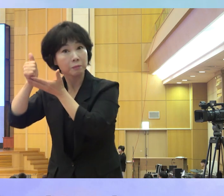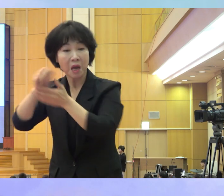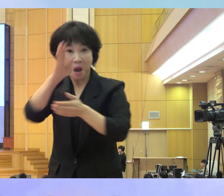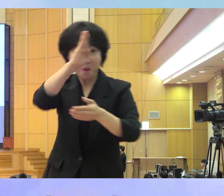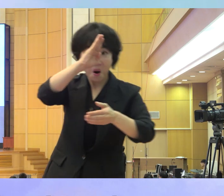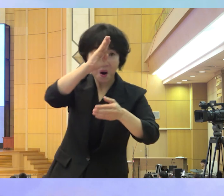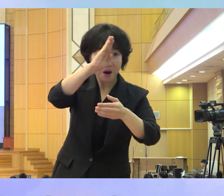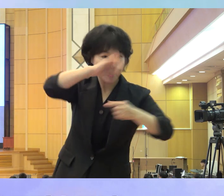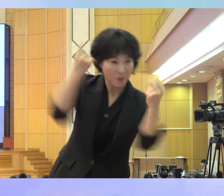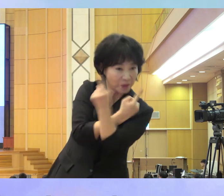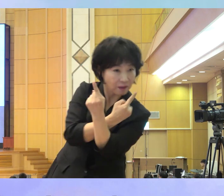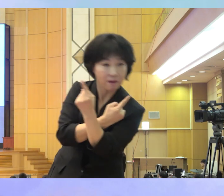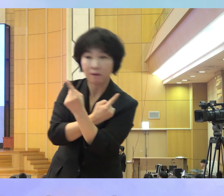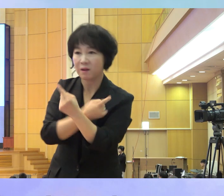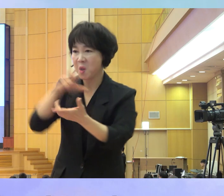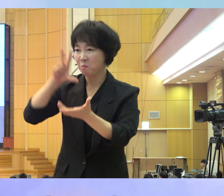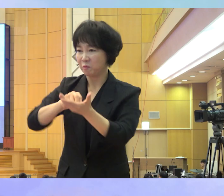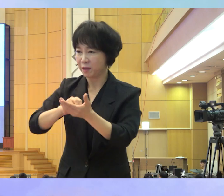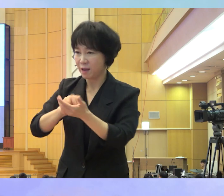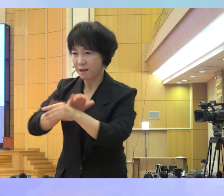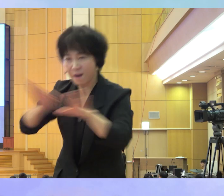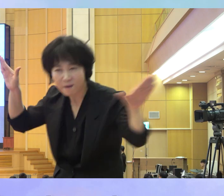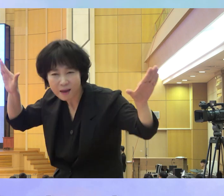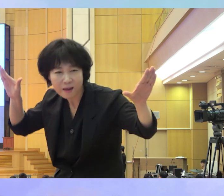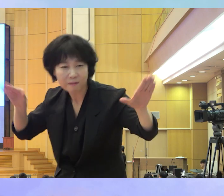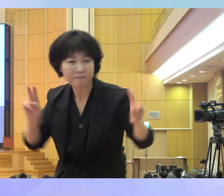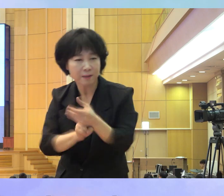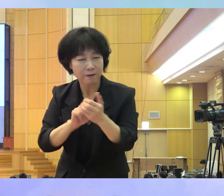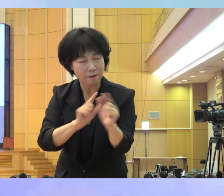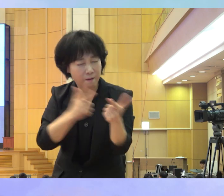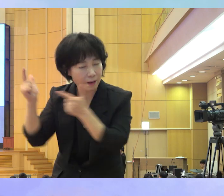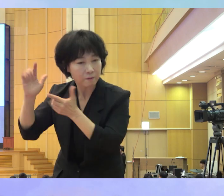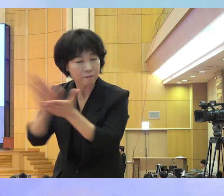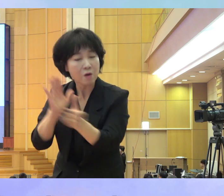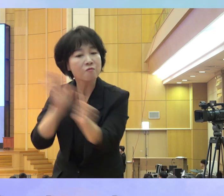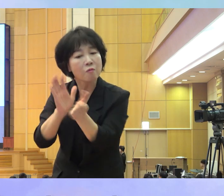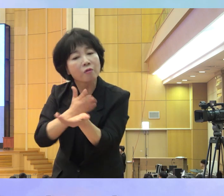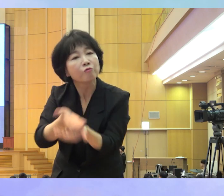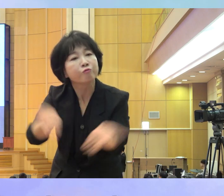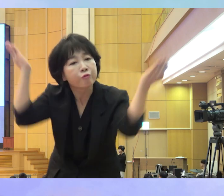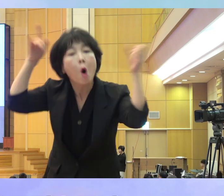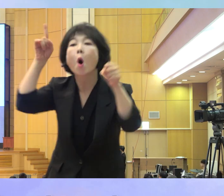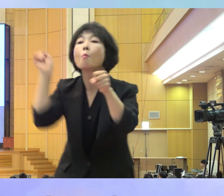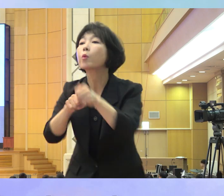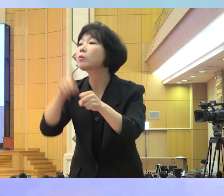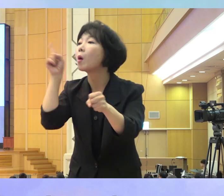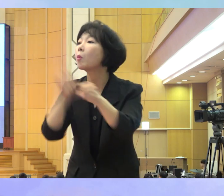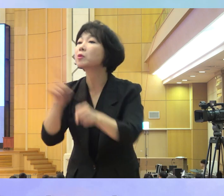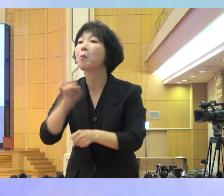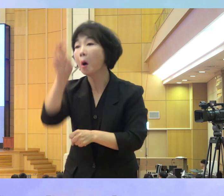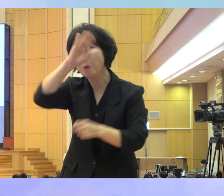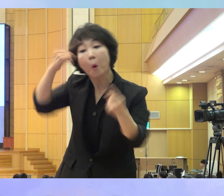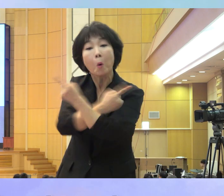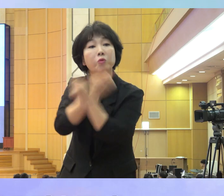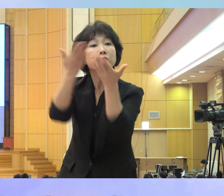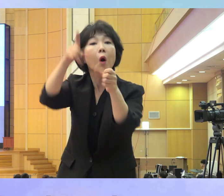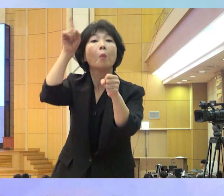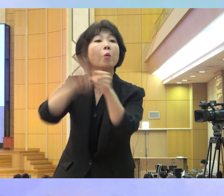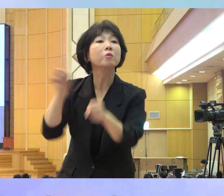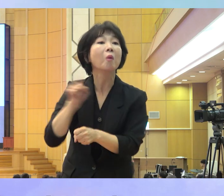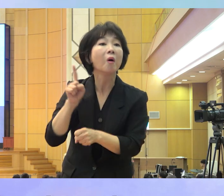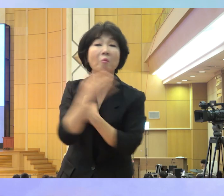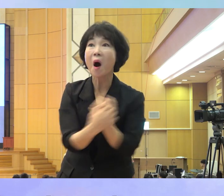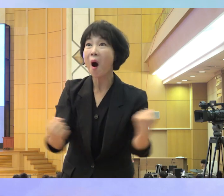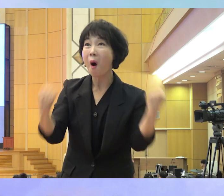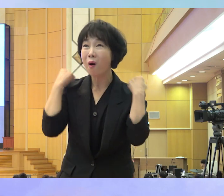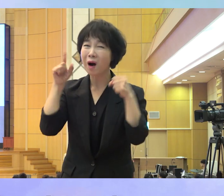자를 고쳐주시기도 하고 각종 기적을 베푸시기도 하고, 그렇게 하는 이유는 그냥 병을 고쳐줘서